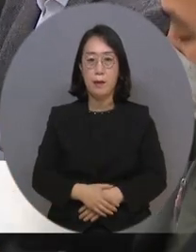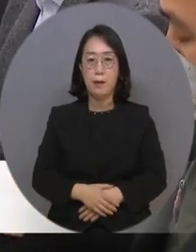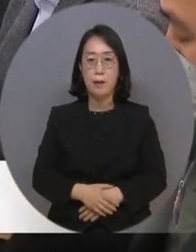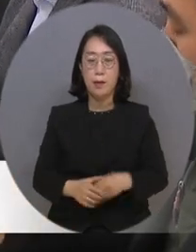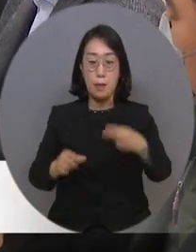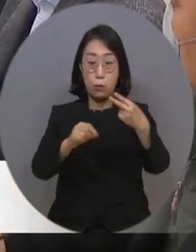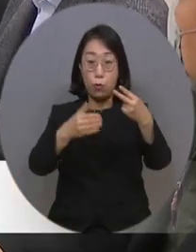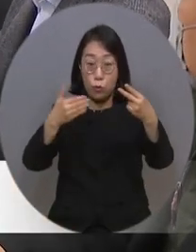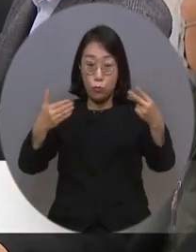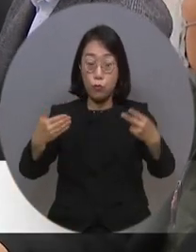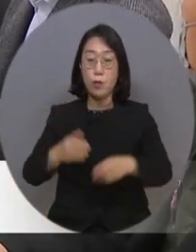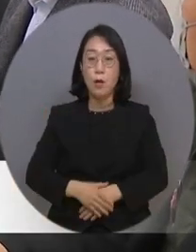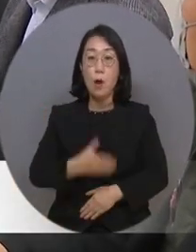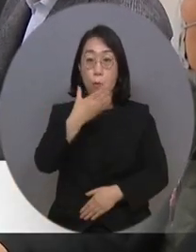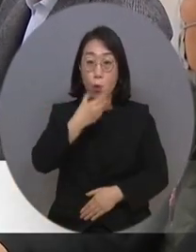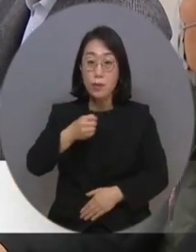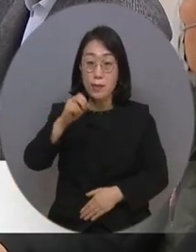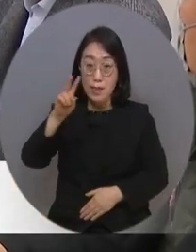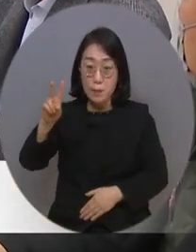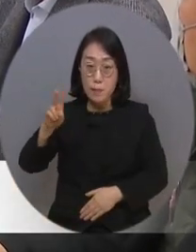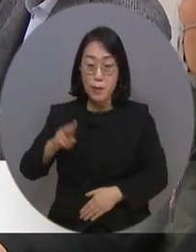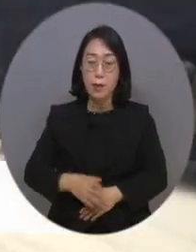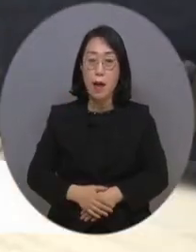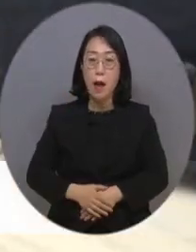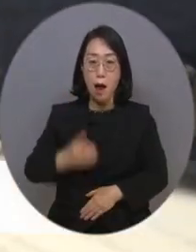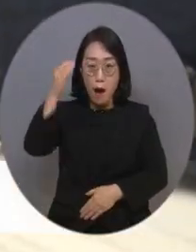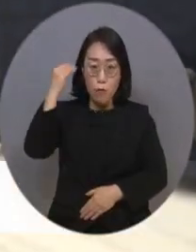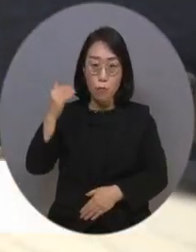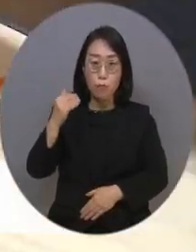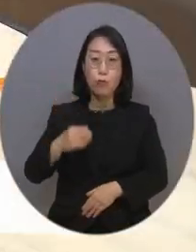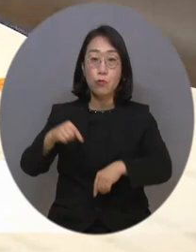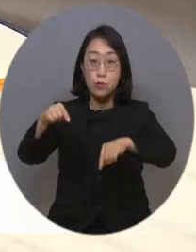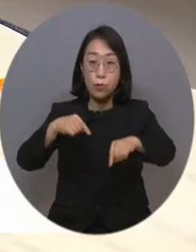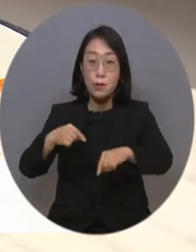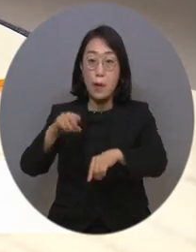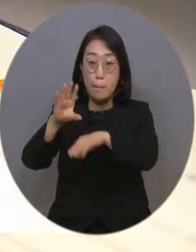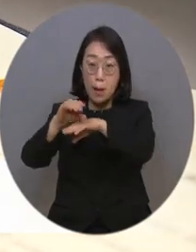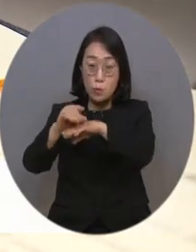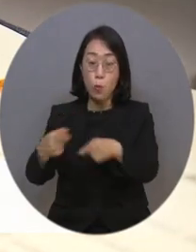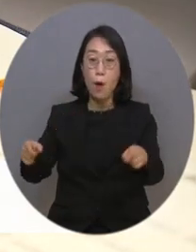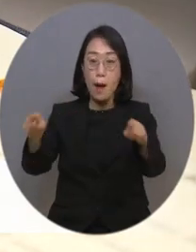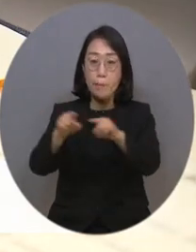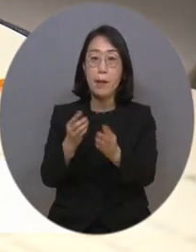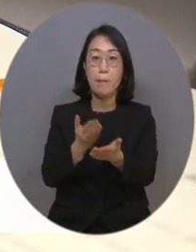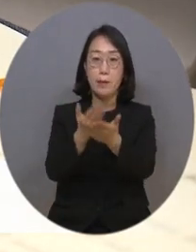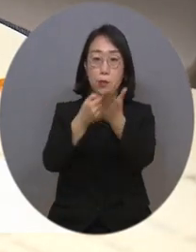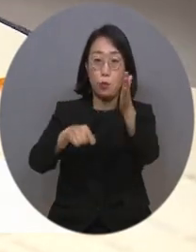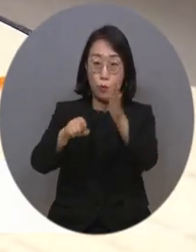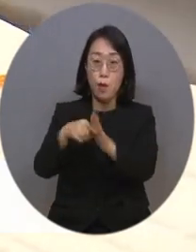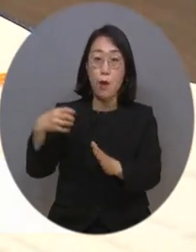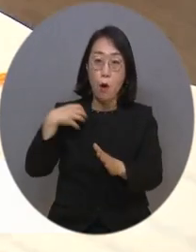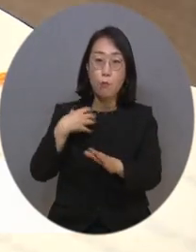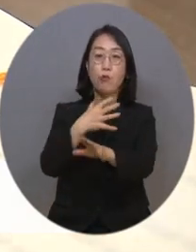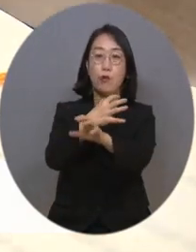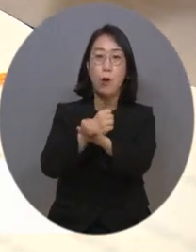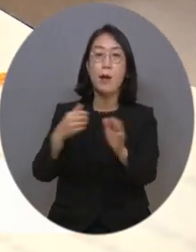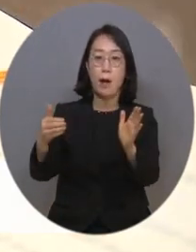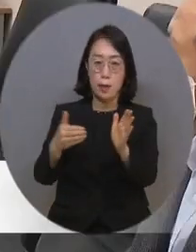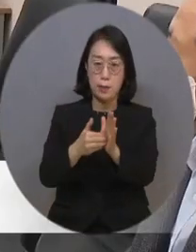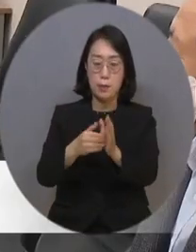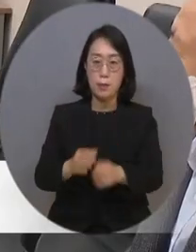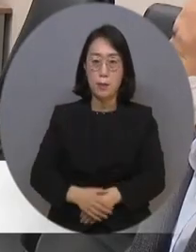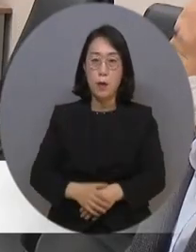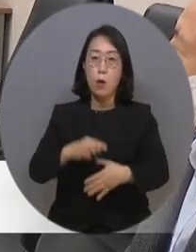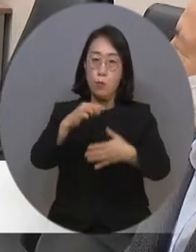지난 9일 WBC 복지tv와 한국 정책방송은 ktv가 공동발전을 위한 업무협약을 체결했습니다